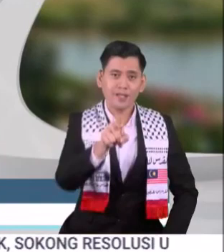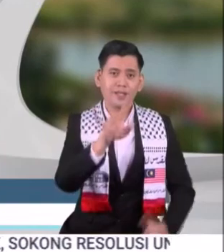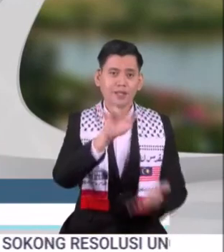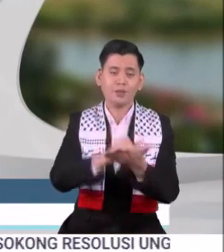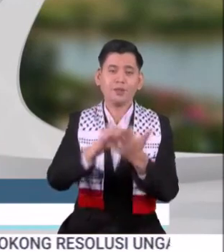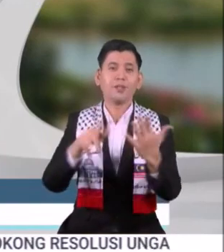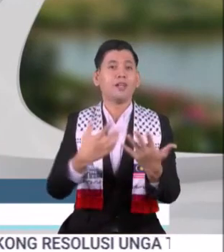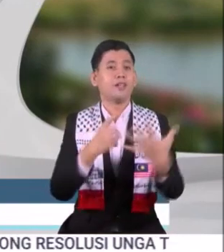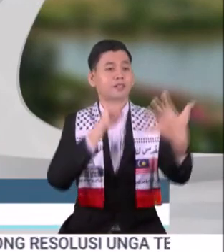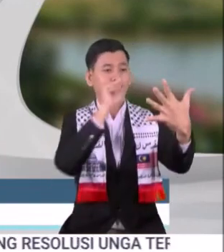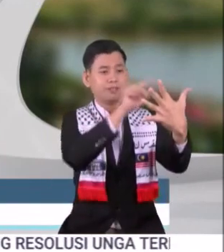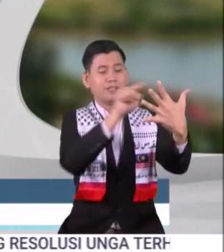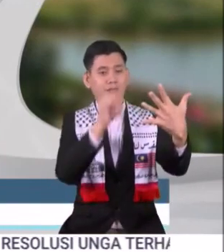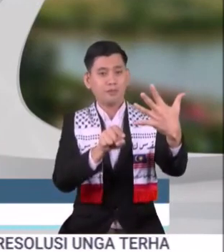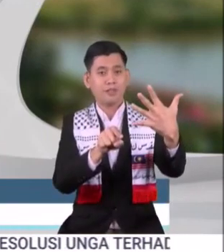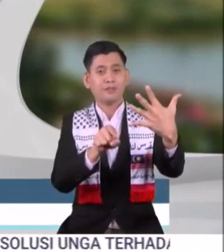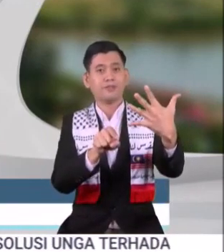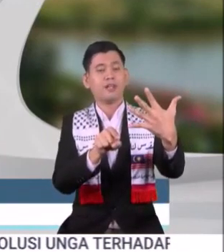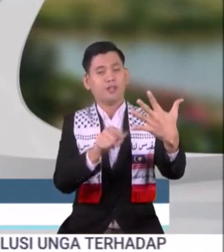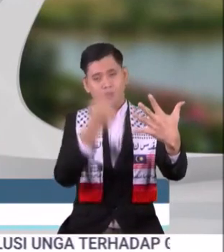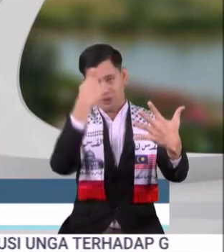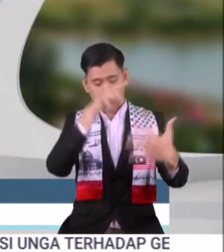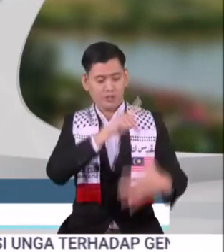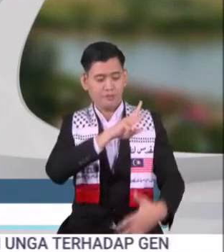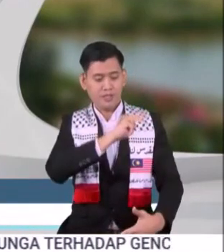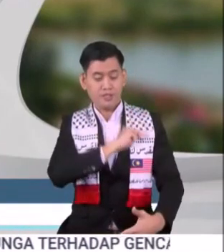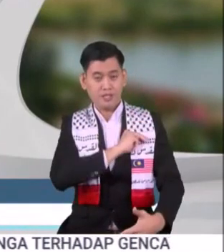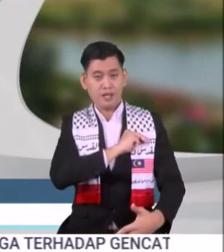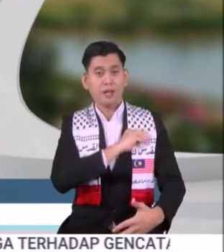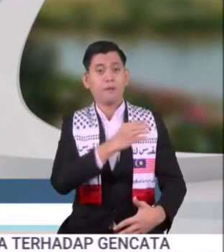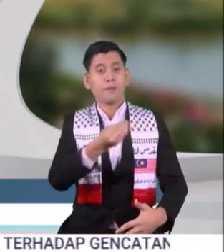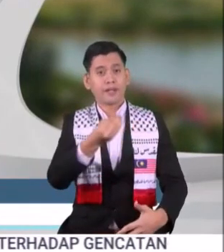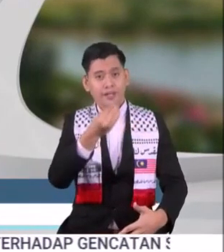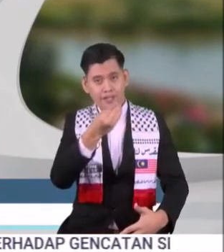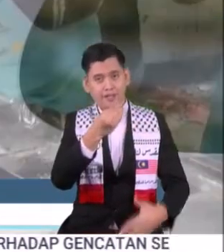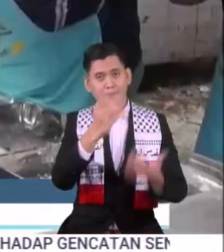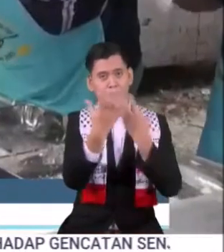lima Fokus utama pihak Kementerian Pertanian dan keterjaminan